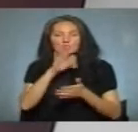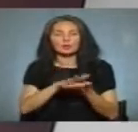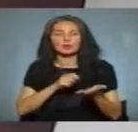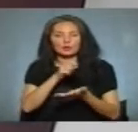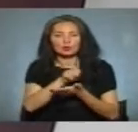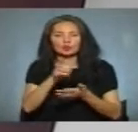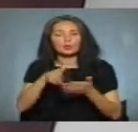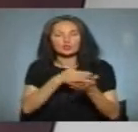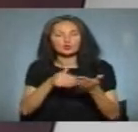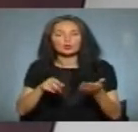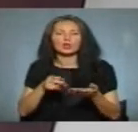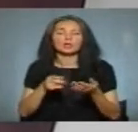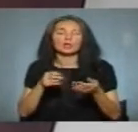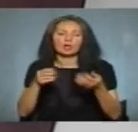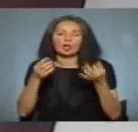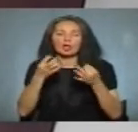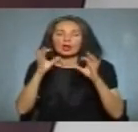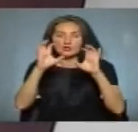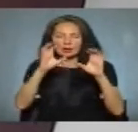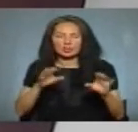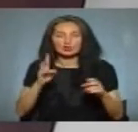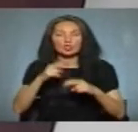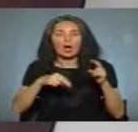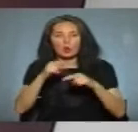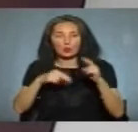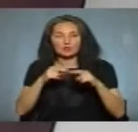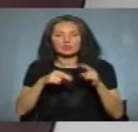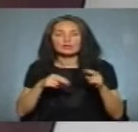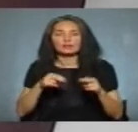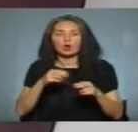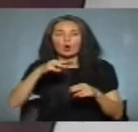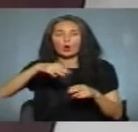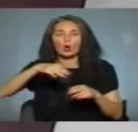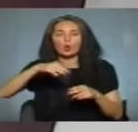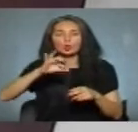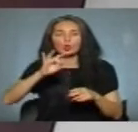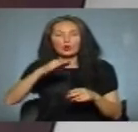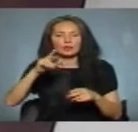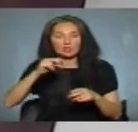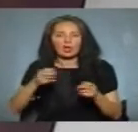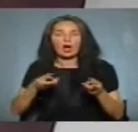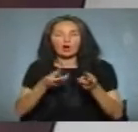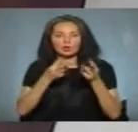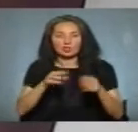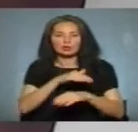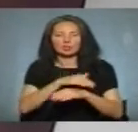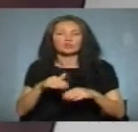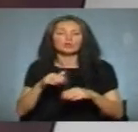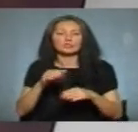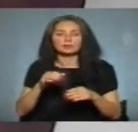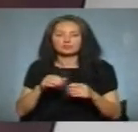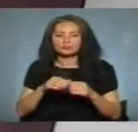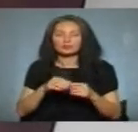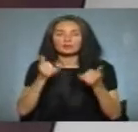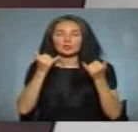цього підприємства на будівництво торф'яної котельні, що на вулиці Київська, 3С. Сьогодні суддя Тернопільського міськрайонного суду Любомира